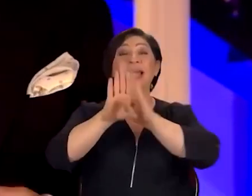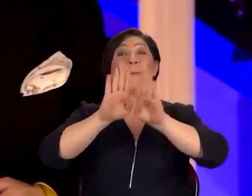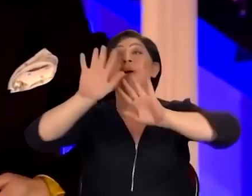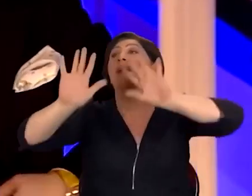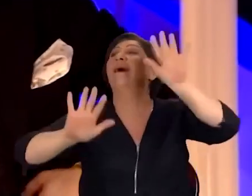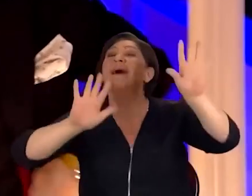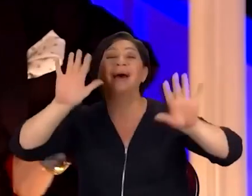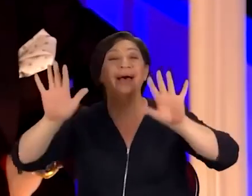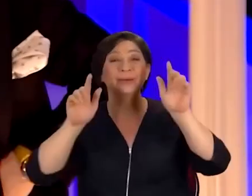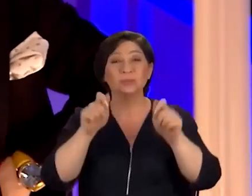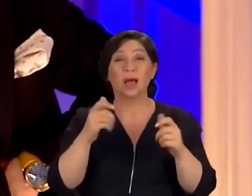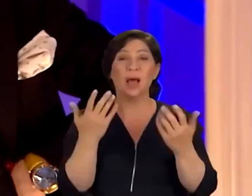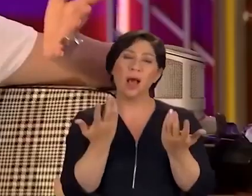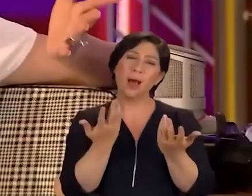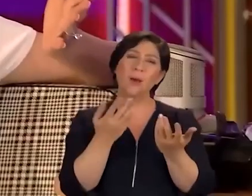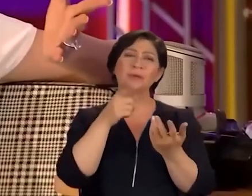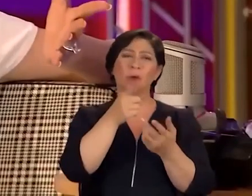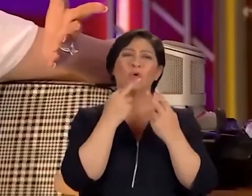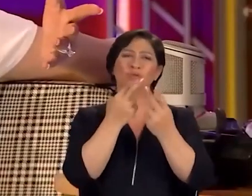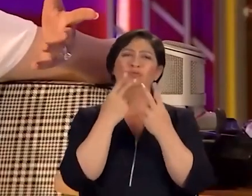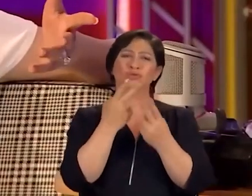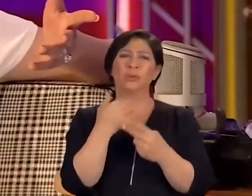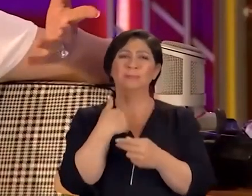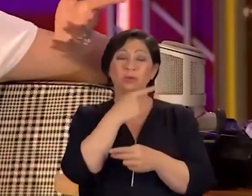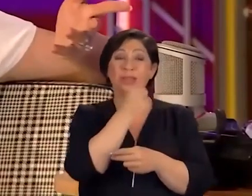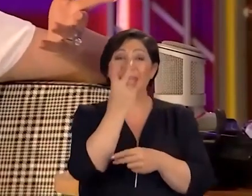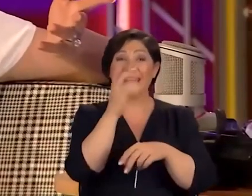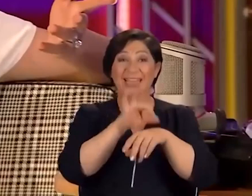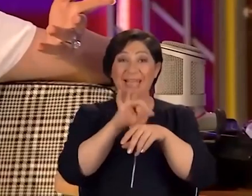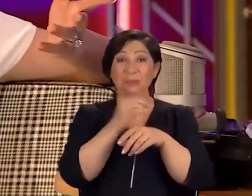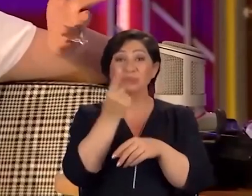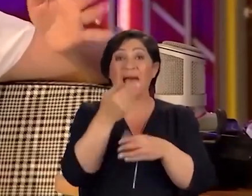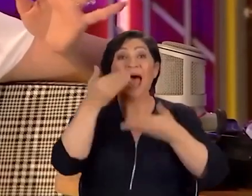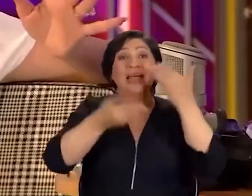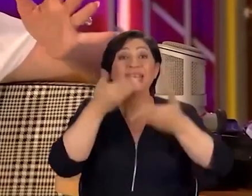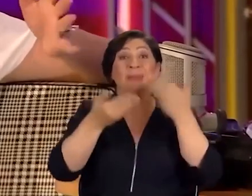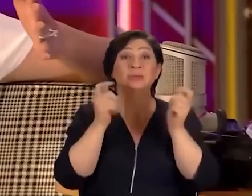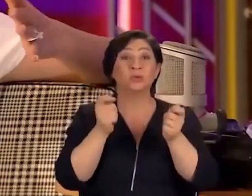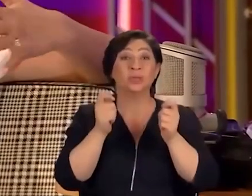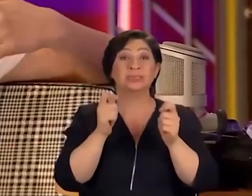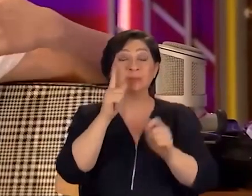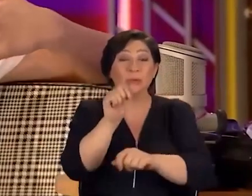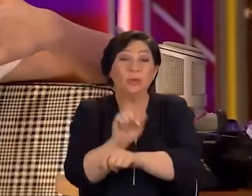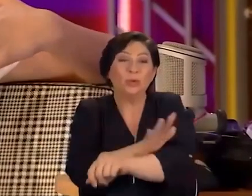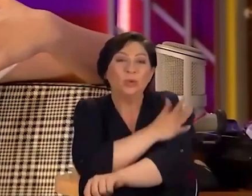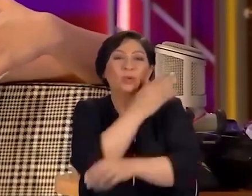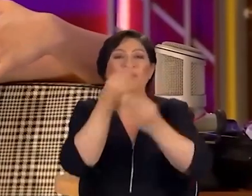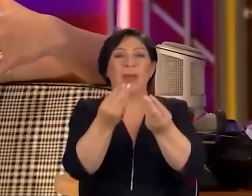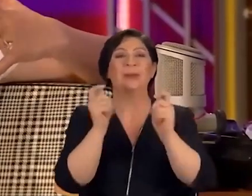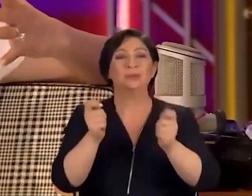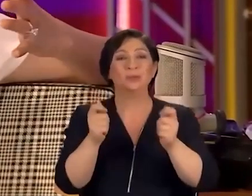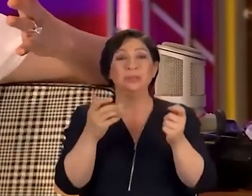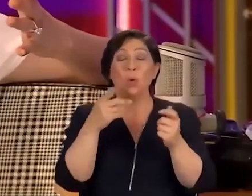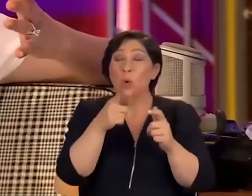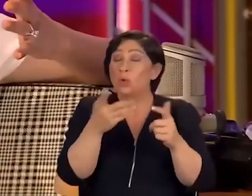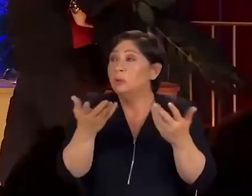okşamaya neden oluyor. Ya sen ama sürekli konuşuyorsun. Şimdi biz orada 2 dakikada bir şey anlatmak zorundayız. Bir duygusallık vermek zorundayız. Yani anladın